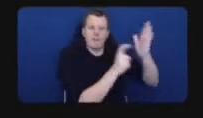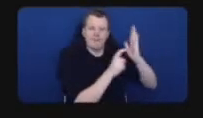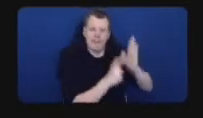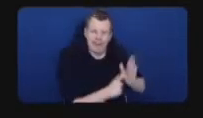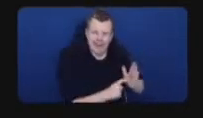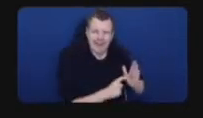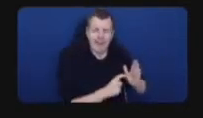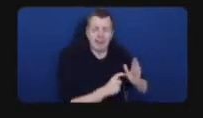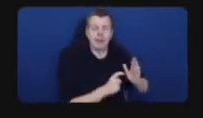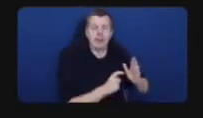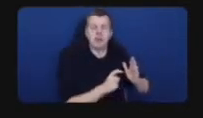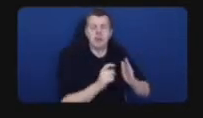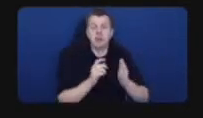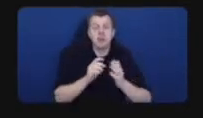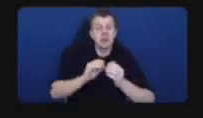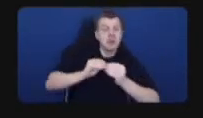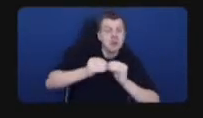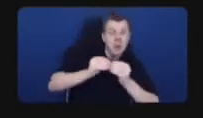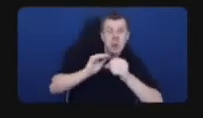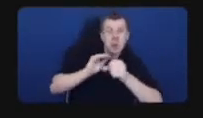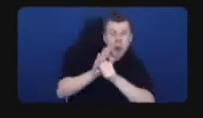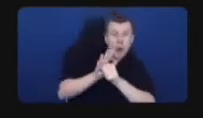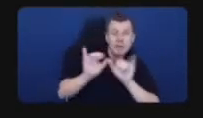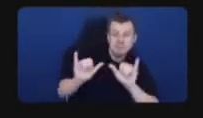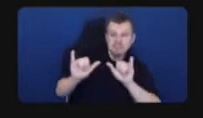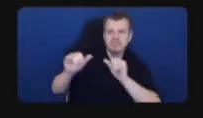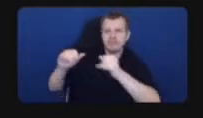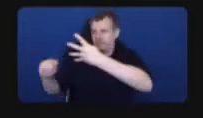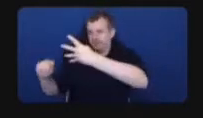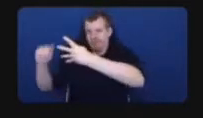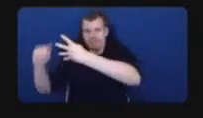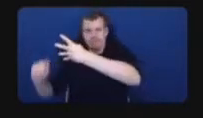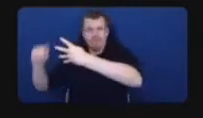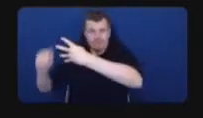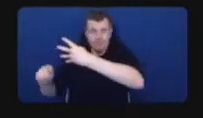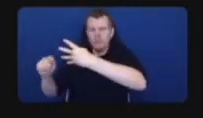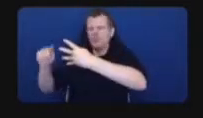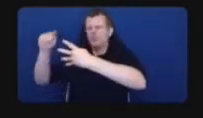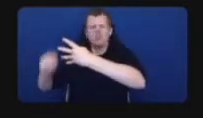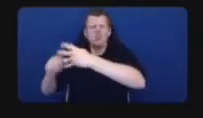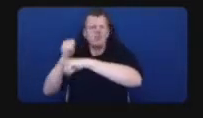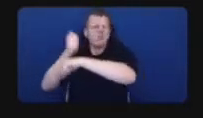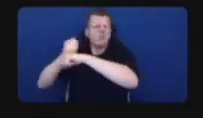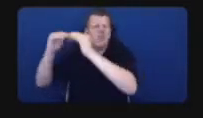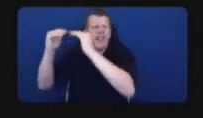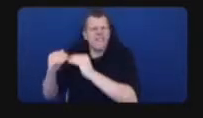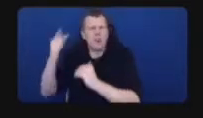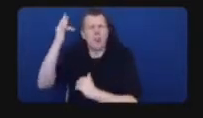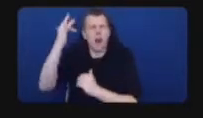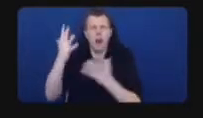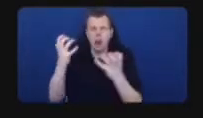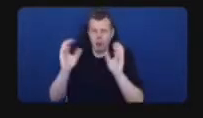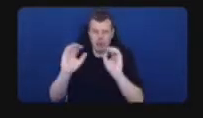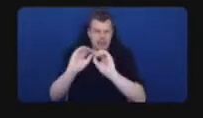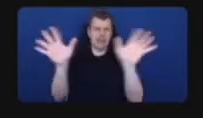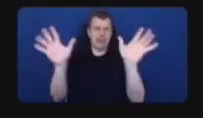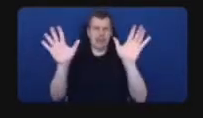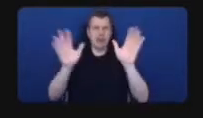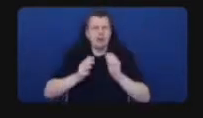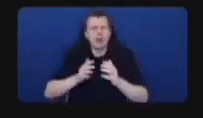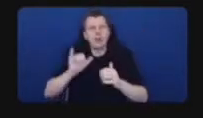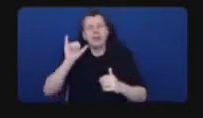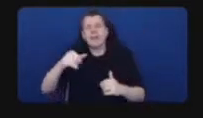也是帮助政府实施公共的 COVID 特定的一些指标。